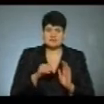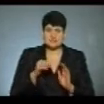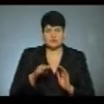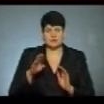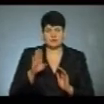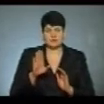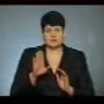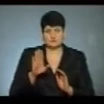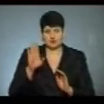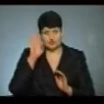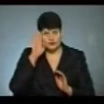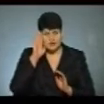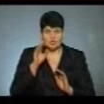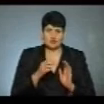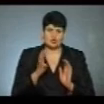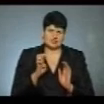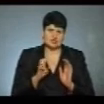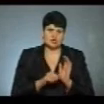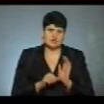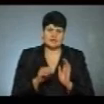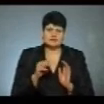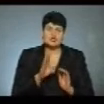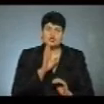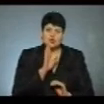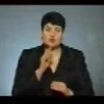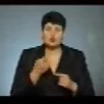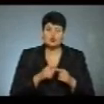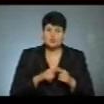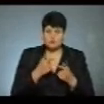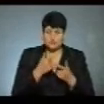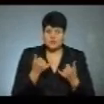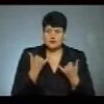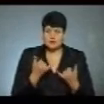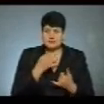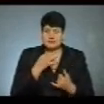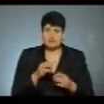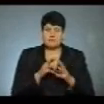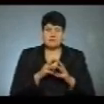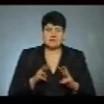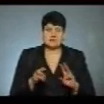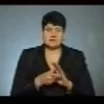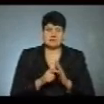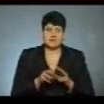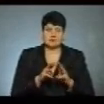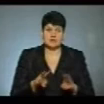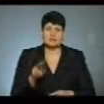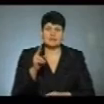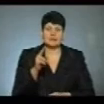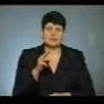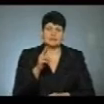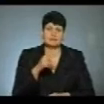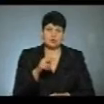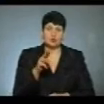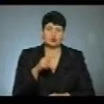більше 406 тисяч жінок. Цю інформацію сьогодні оприлюднив міністр Кабінету міністрів Дмитро Дубілет. За його